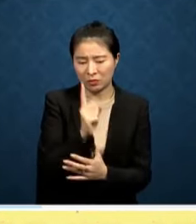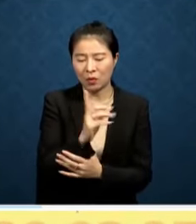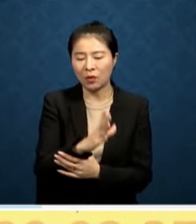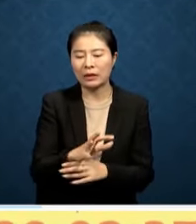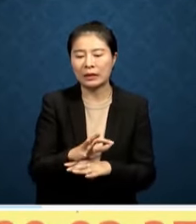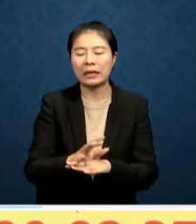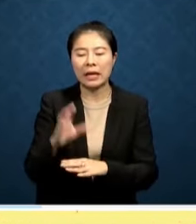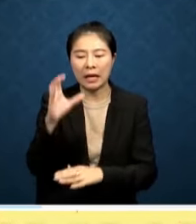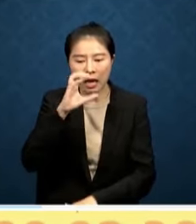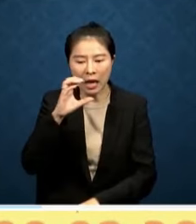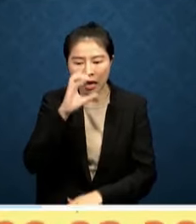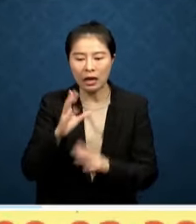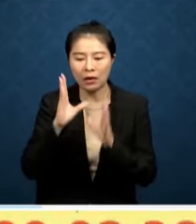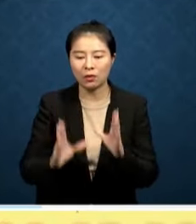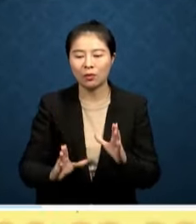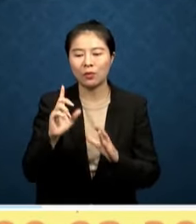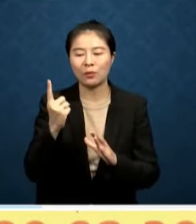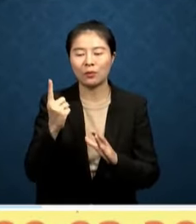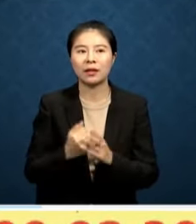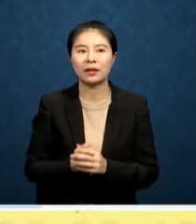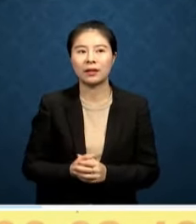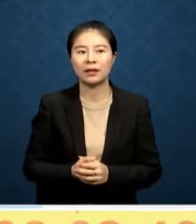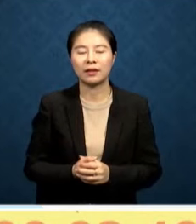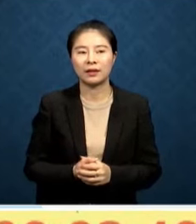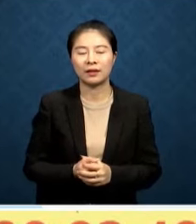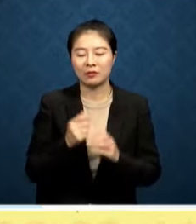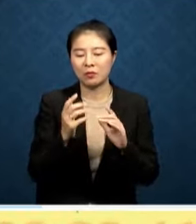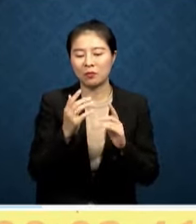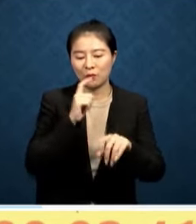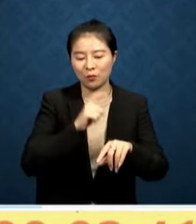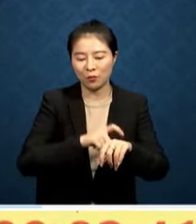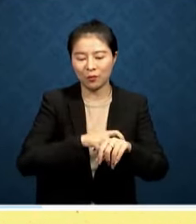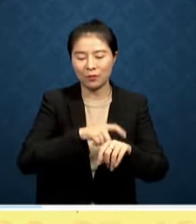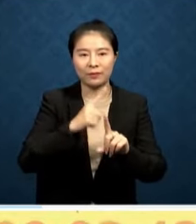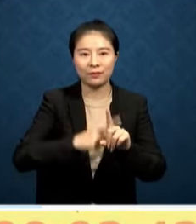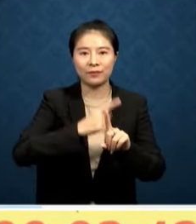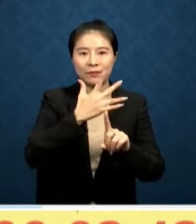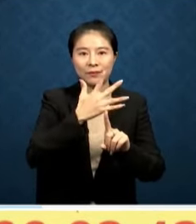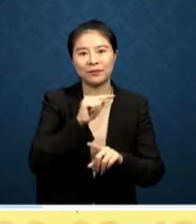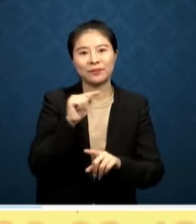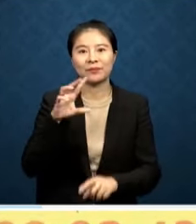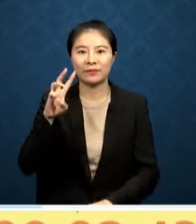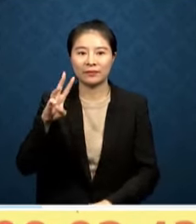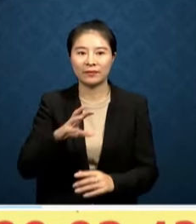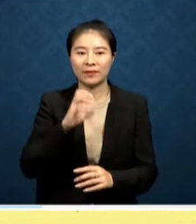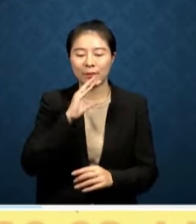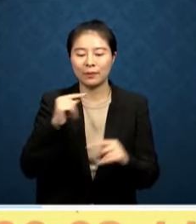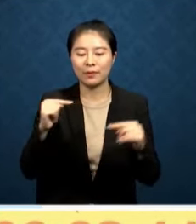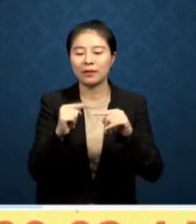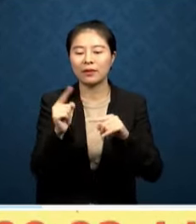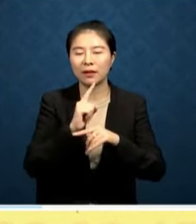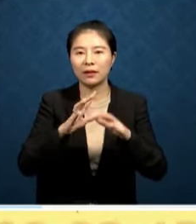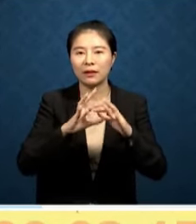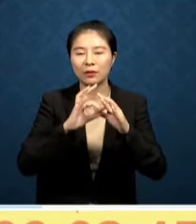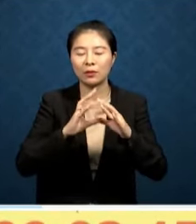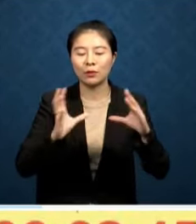ซึ่งแน่นอนครับในระยะเวลา 5-6 เดือนเราพูดได้ครับหรือมีการตอบได้จ